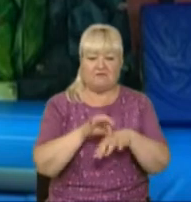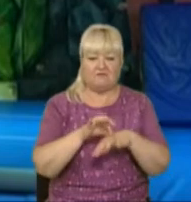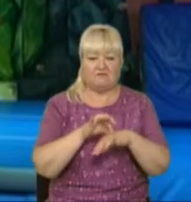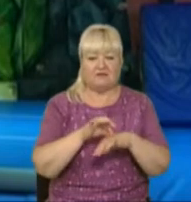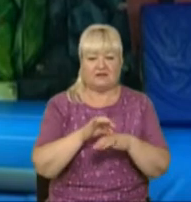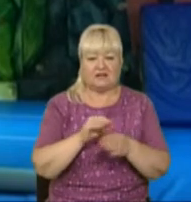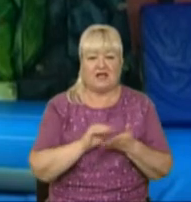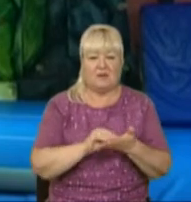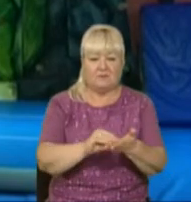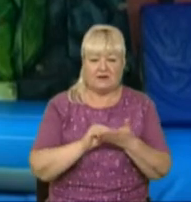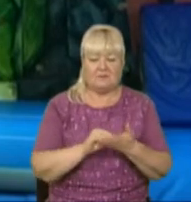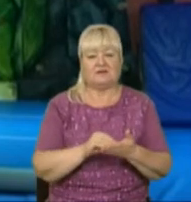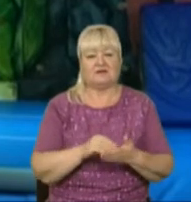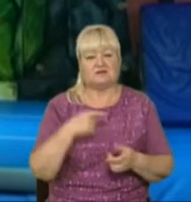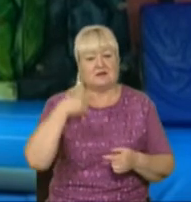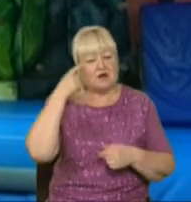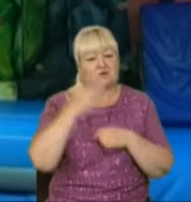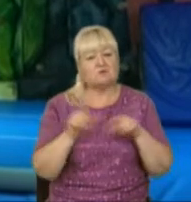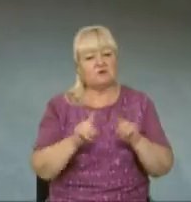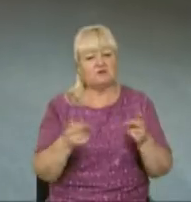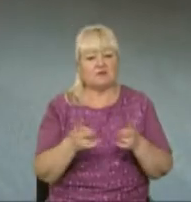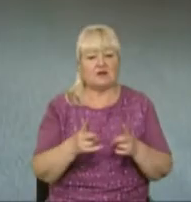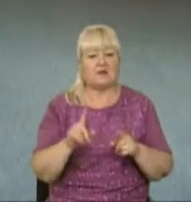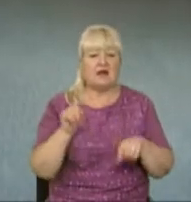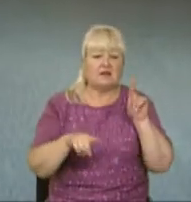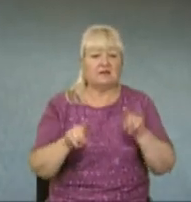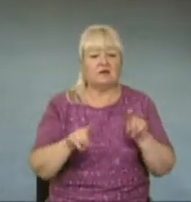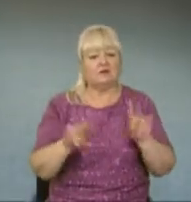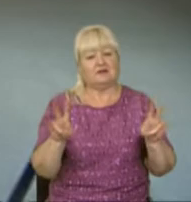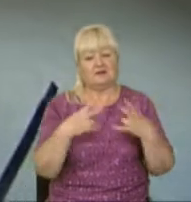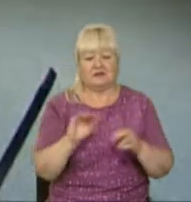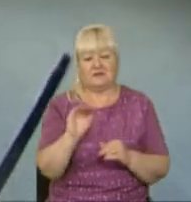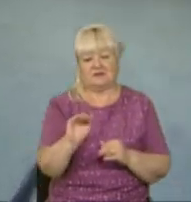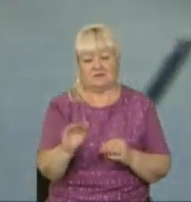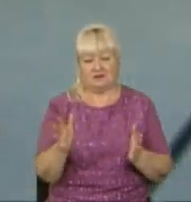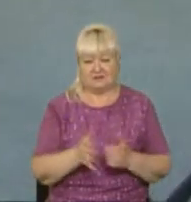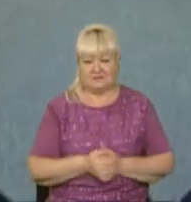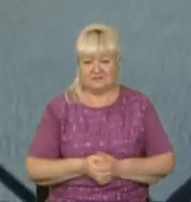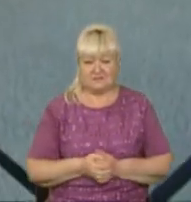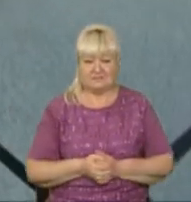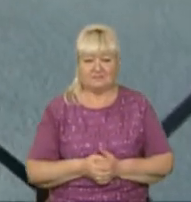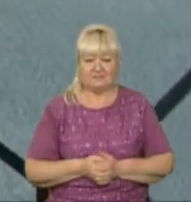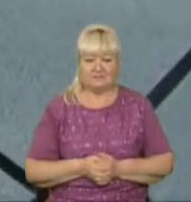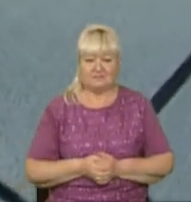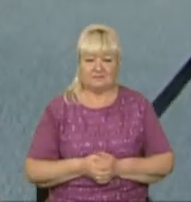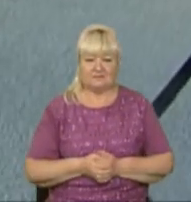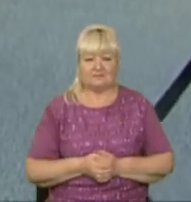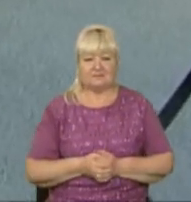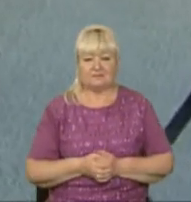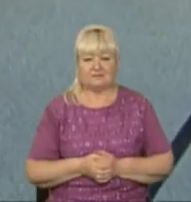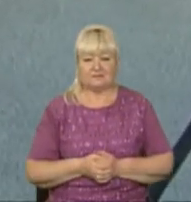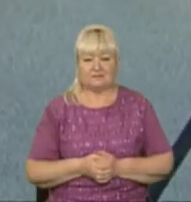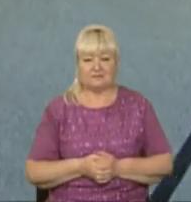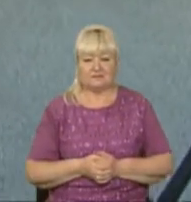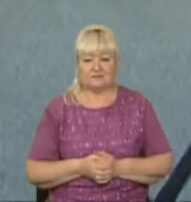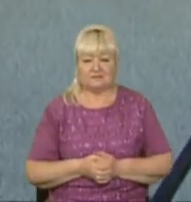переписці, я розумію, що треба в даний момент. Деколи треба не чіпати. Іван Кадусько, Роман Гнатишин, UA Львів. Family who got enough shots to share